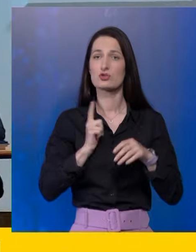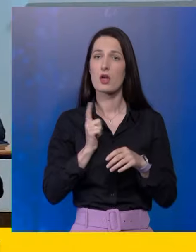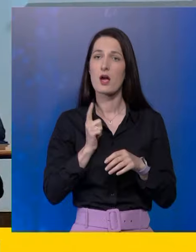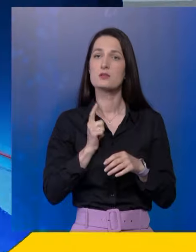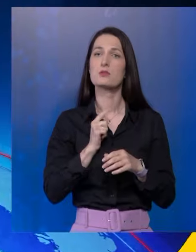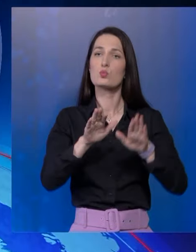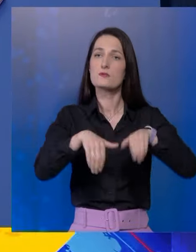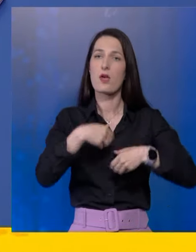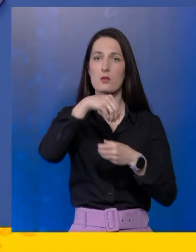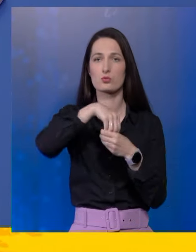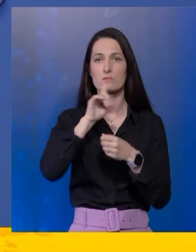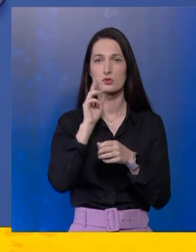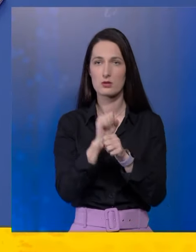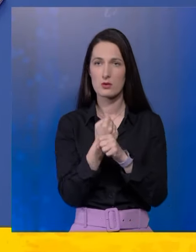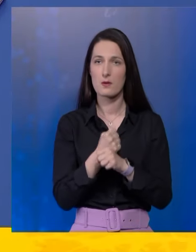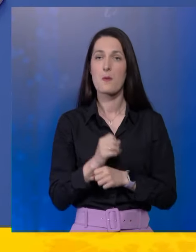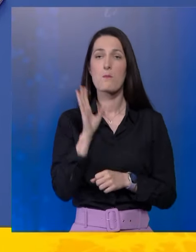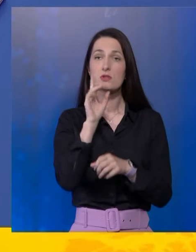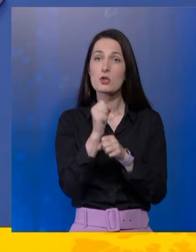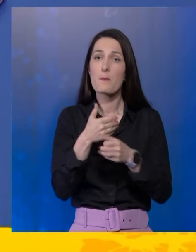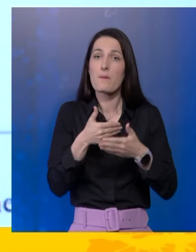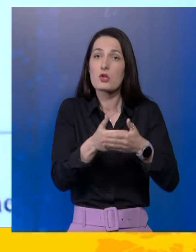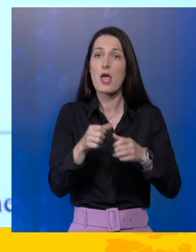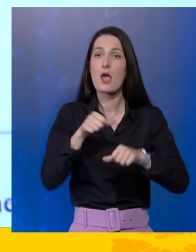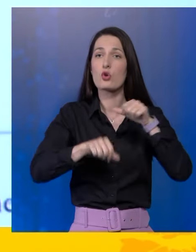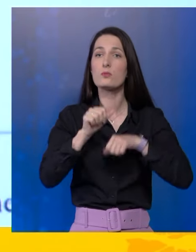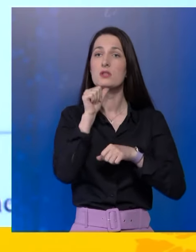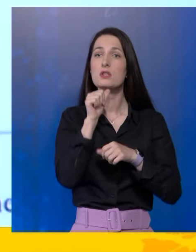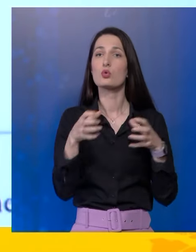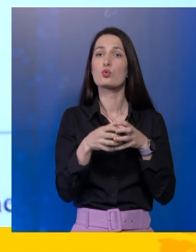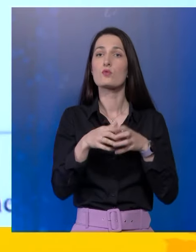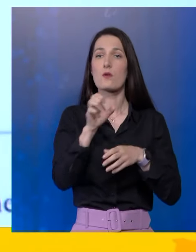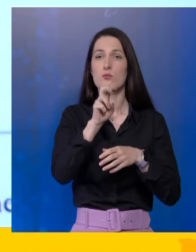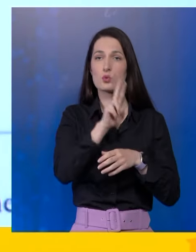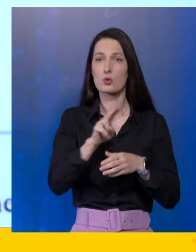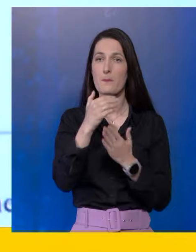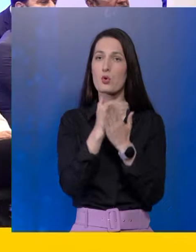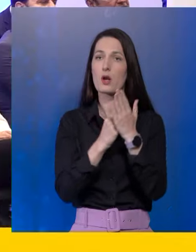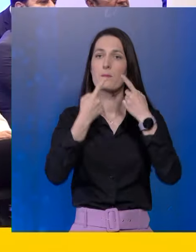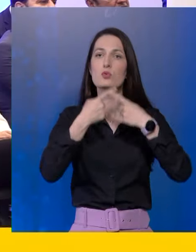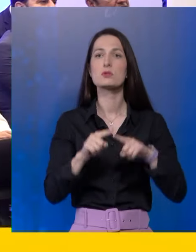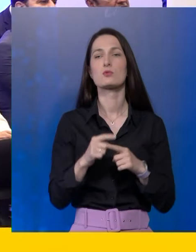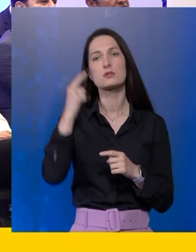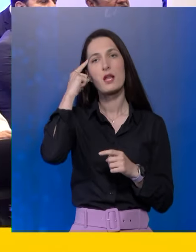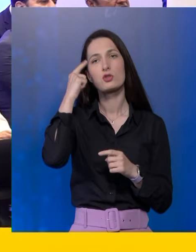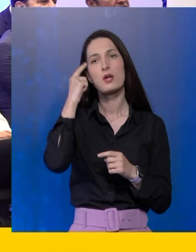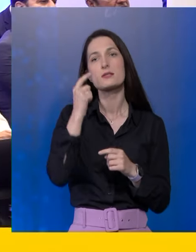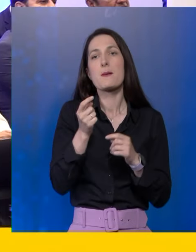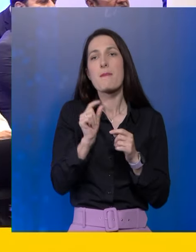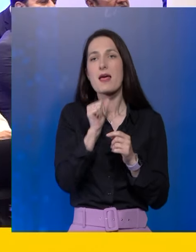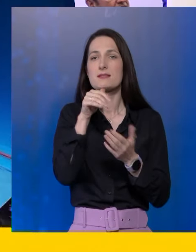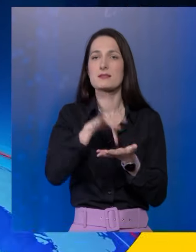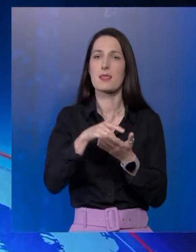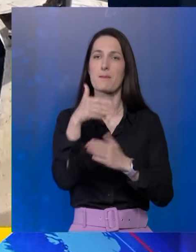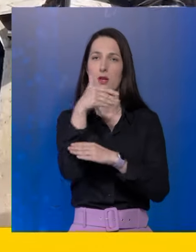BiH. BiH bliža ekonomiji i društvu Evropske unije, program posebno značajan za mala i srednja